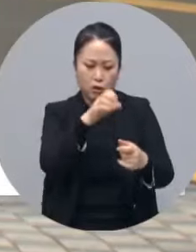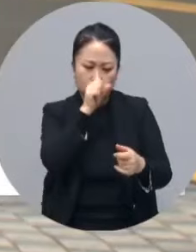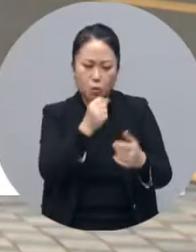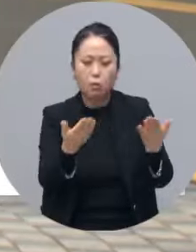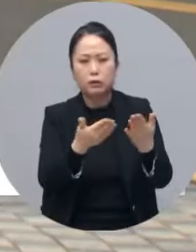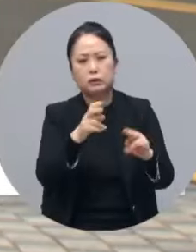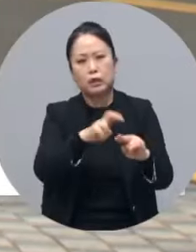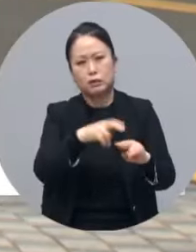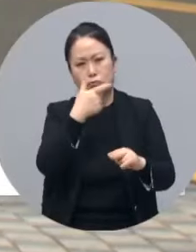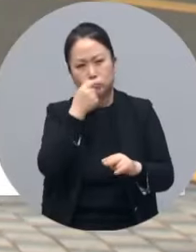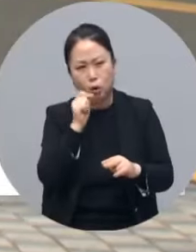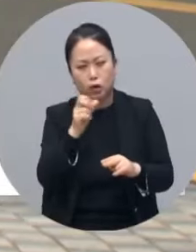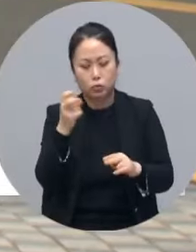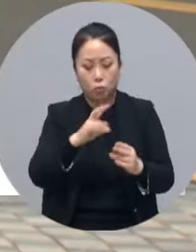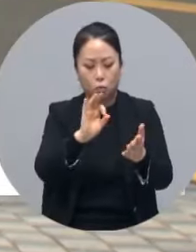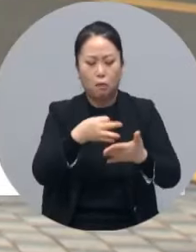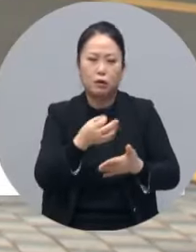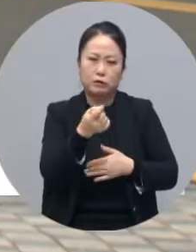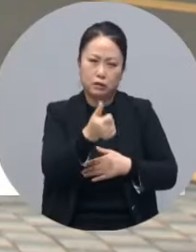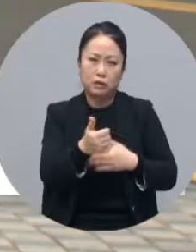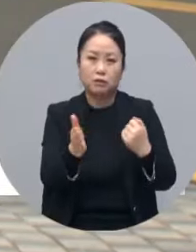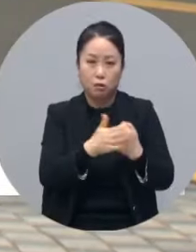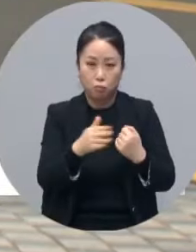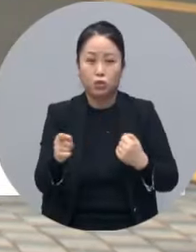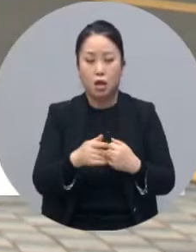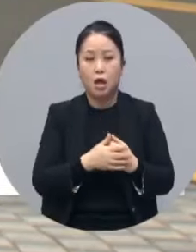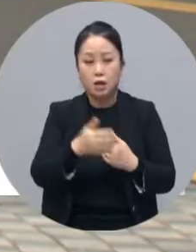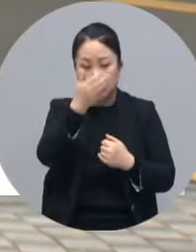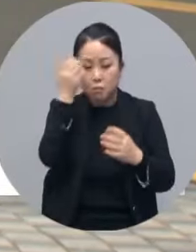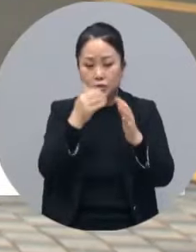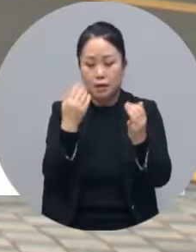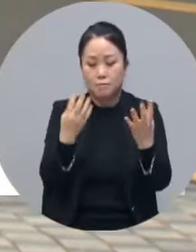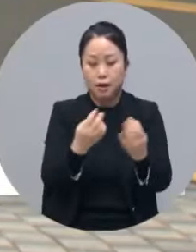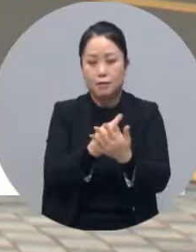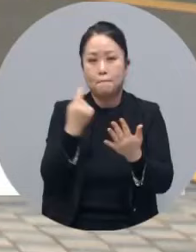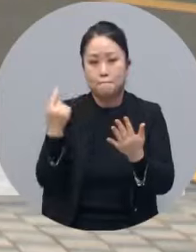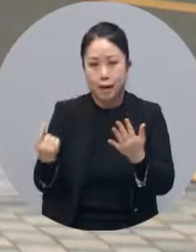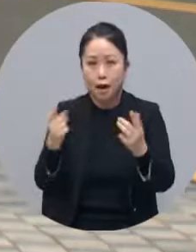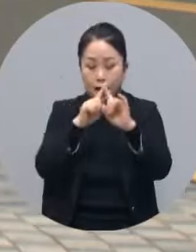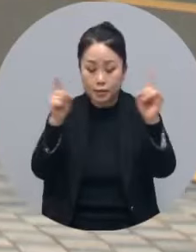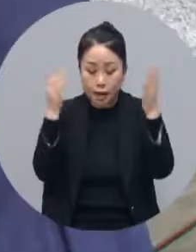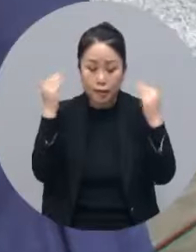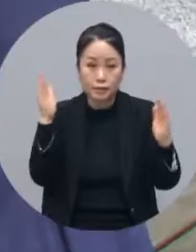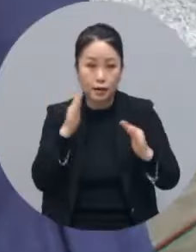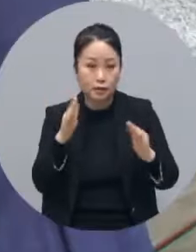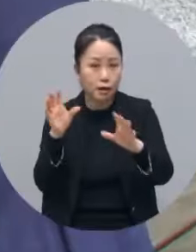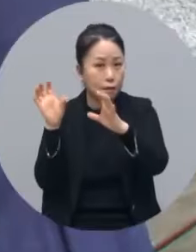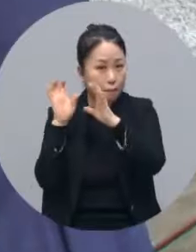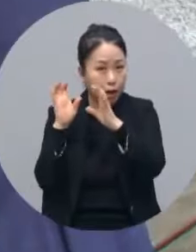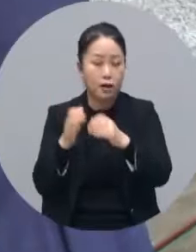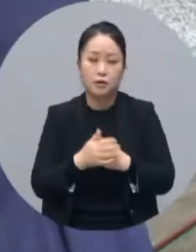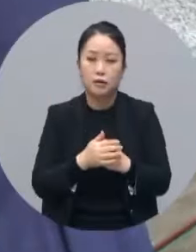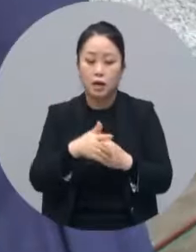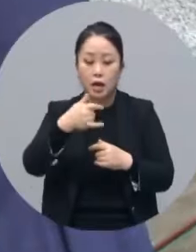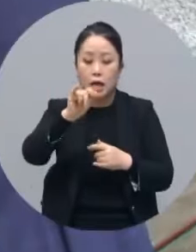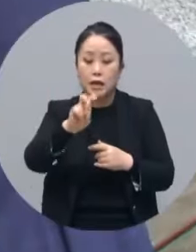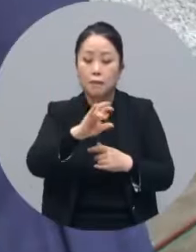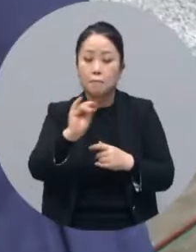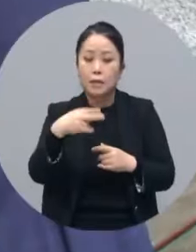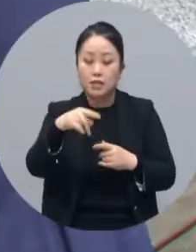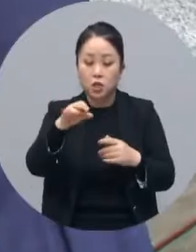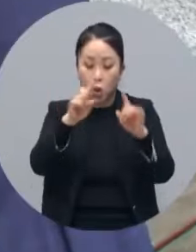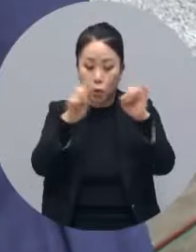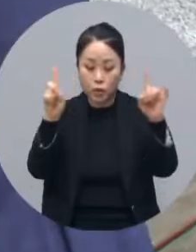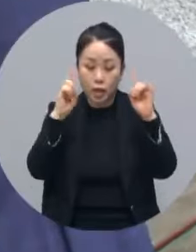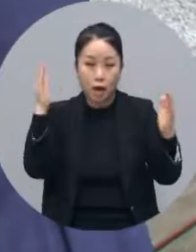청년층 유출이 심각합니다. 취업을 준비하고 있는 대학생들의 이야기를 들어봤습니다. 대학생 김민성 씨는